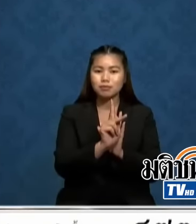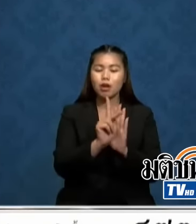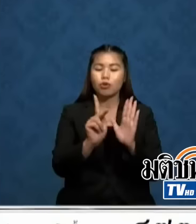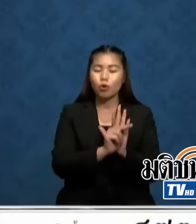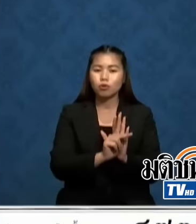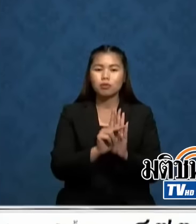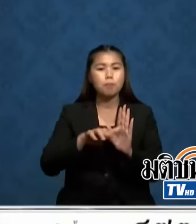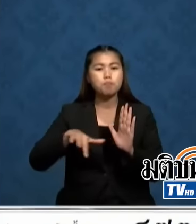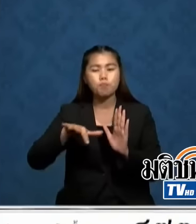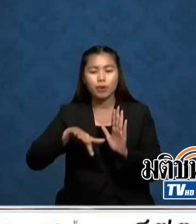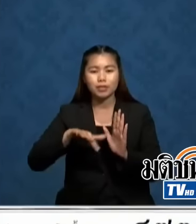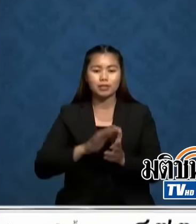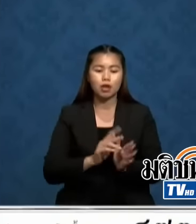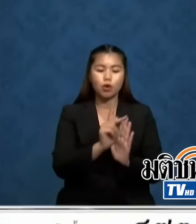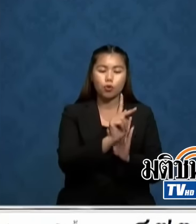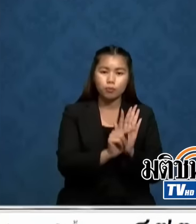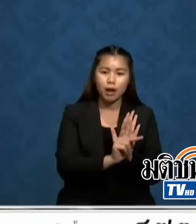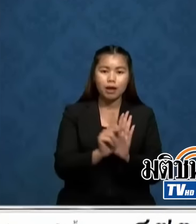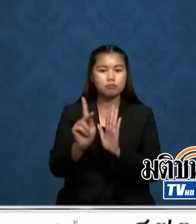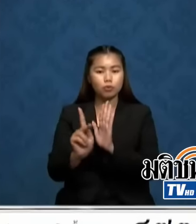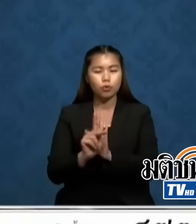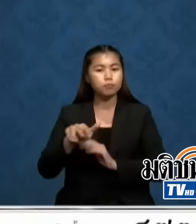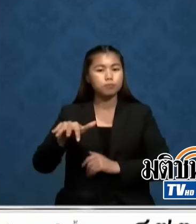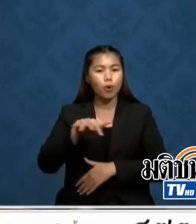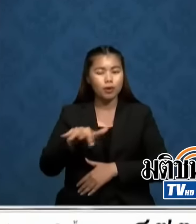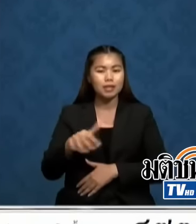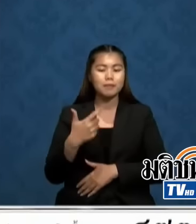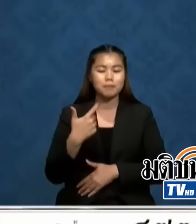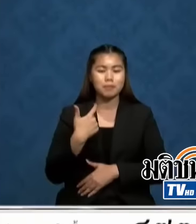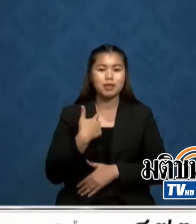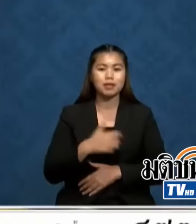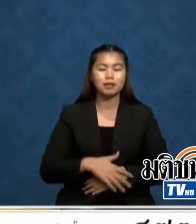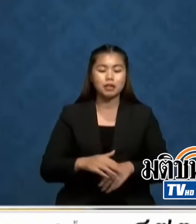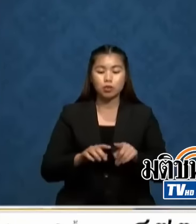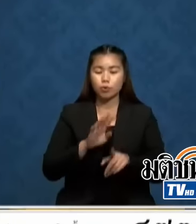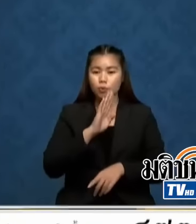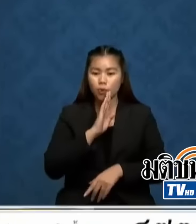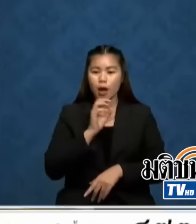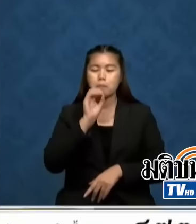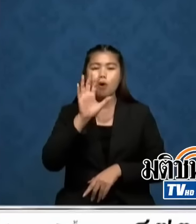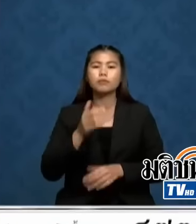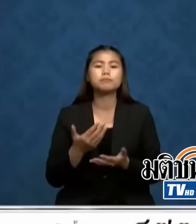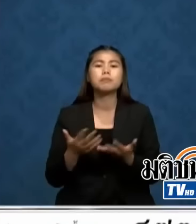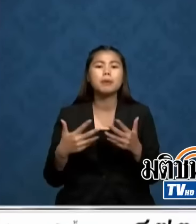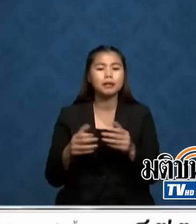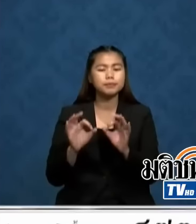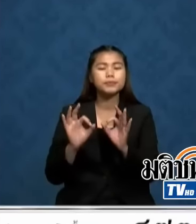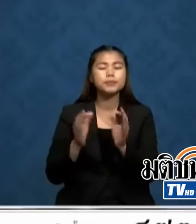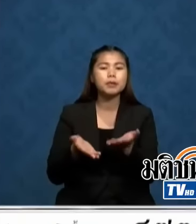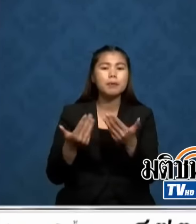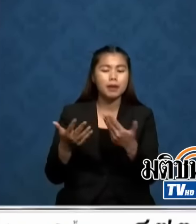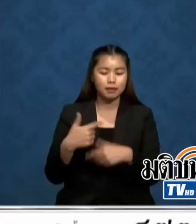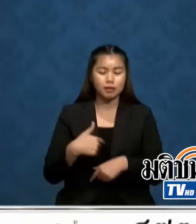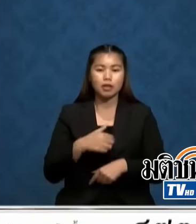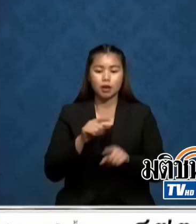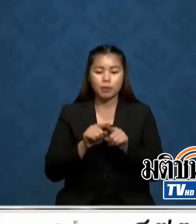กฎหมายปกติการออกกฎหมายแบแบบปกติมันก็มีอยู่ครับแต่พอมีสภาวะยกเว้นเกิดขึ้นวิธีการ